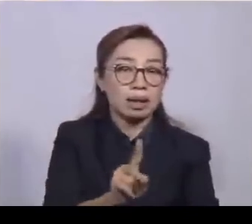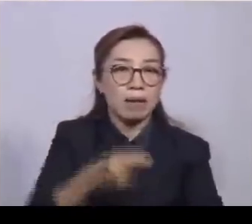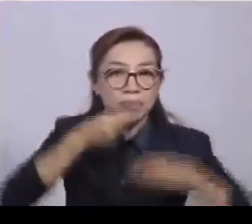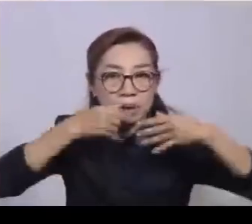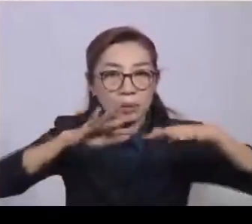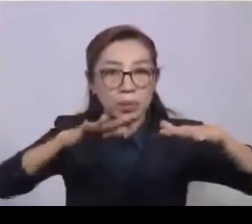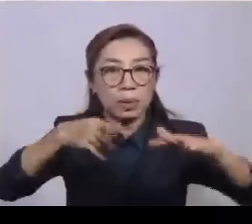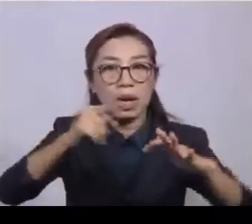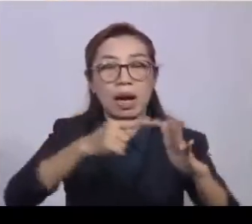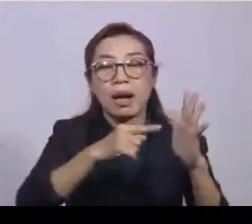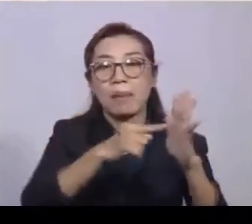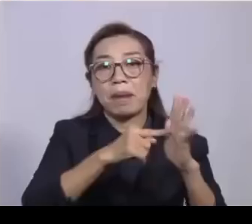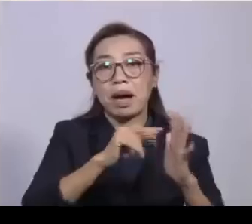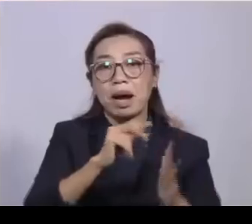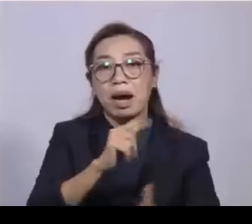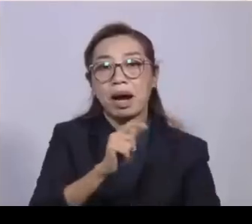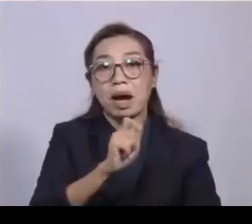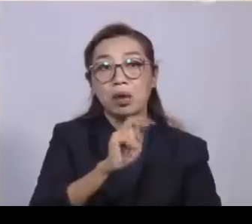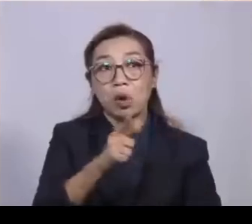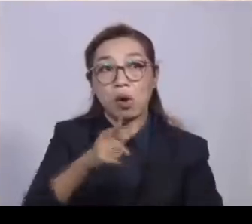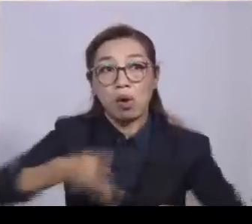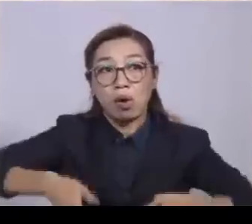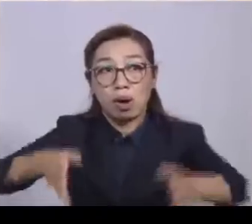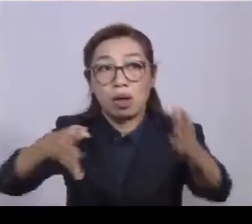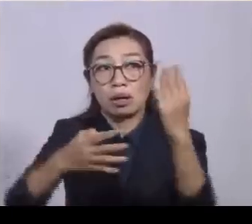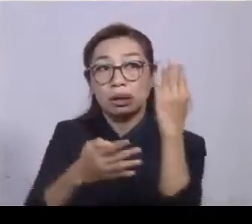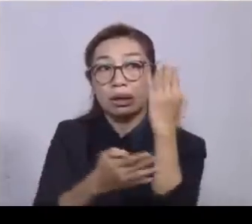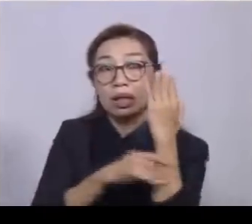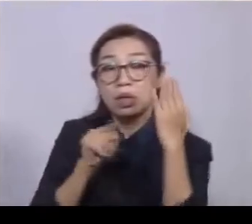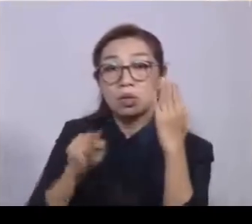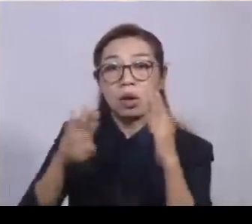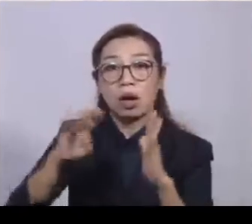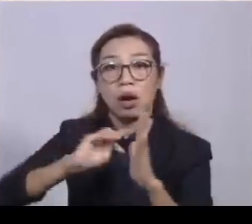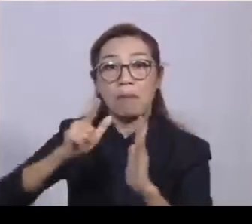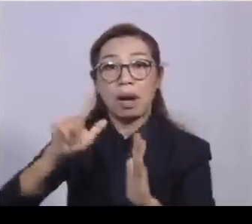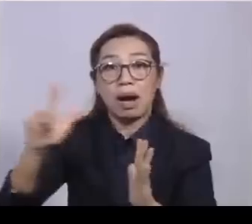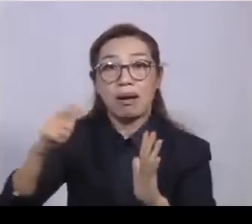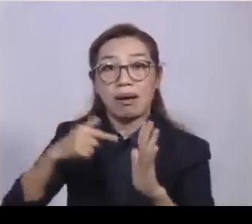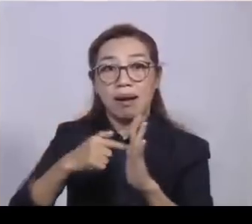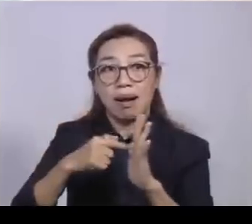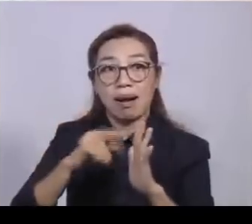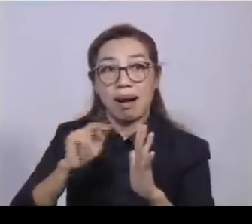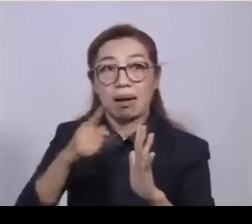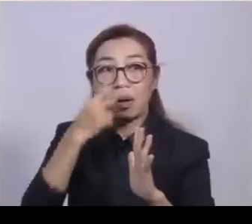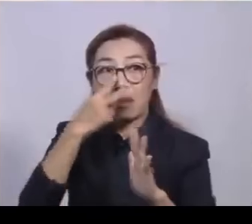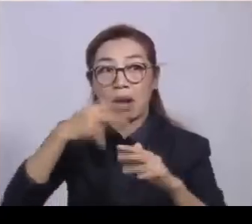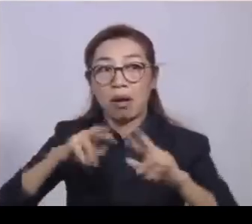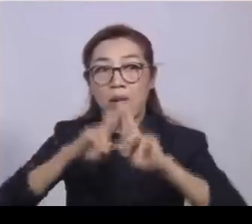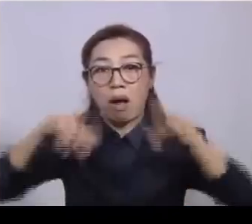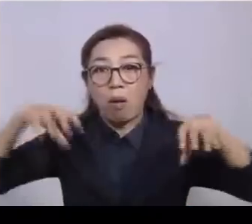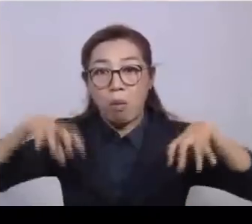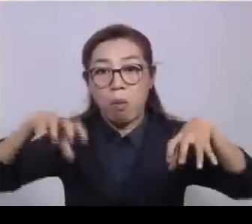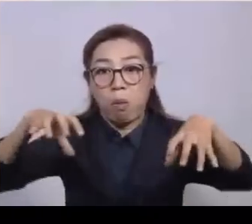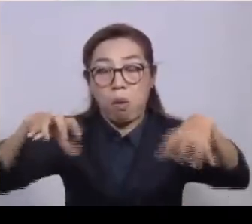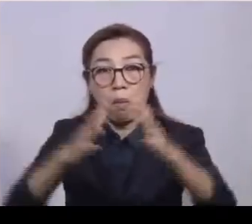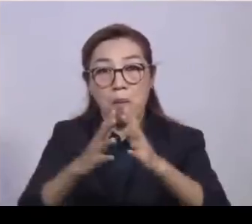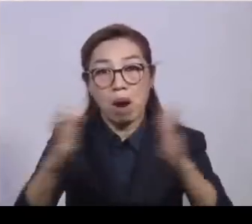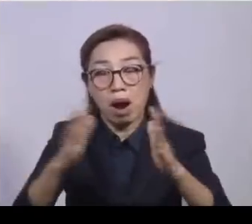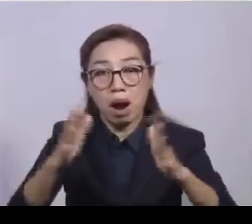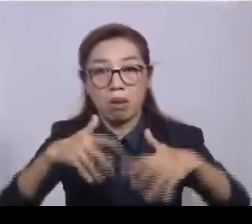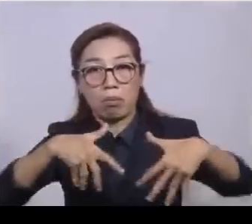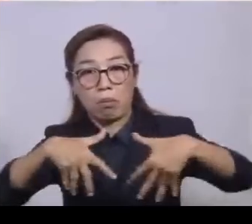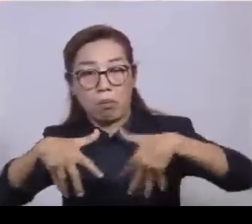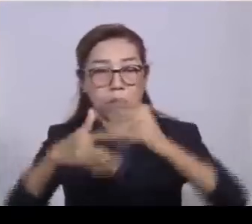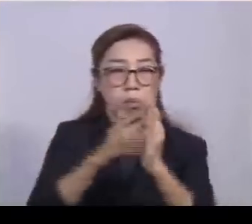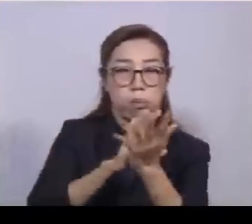บริเวณนี้คือซอยบางลาคุณผู้ชมคะโอ้โหเรียกว่าคึกคักนะคะในยามค่ำคืนแบบนี้พ่อค้าแม่ค้าร้านค้า